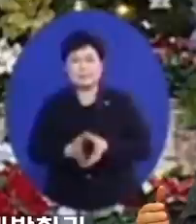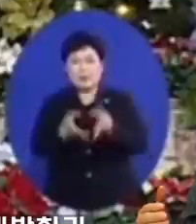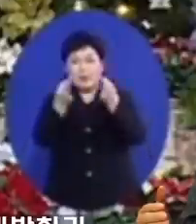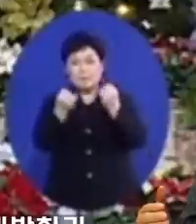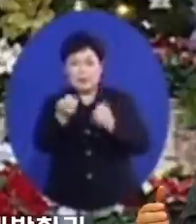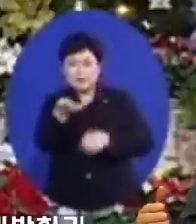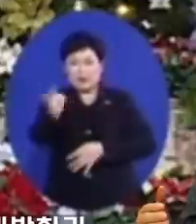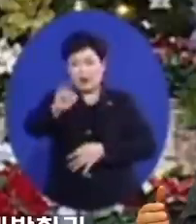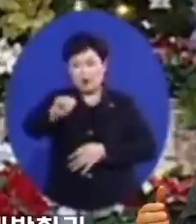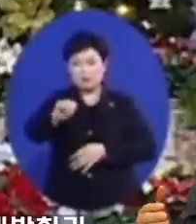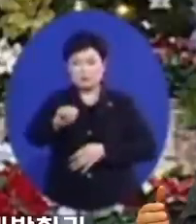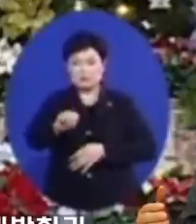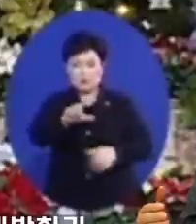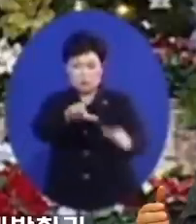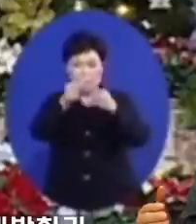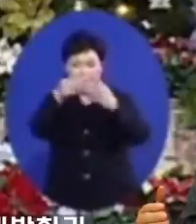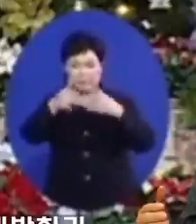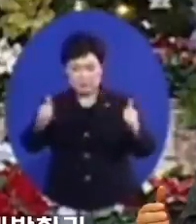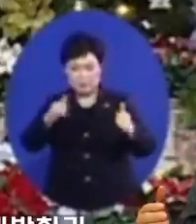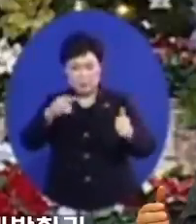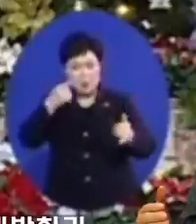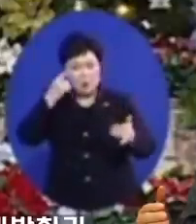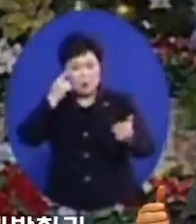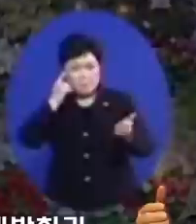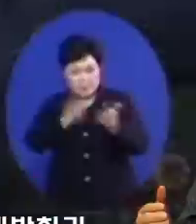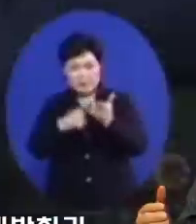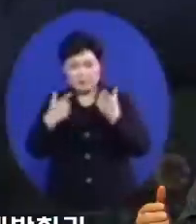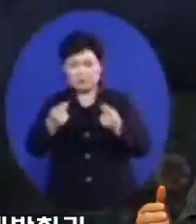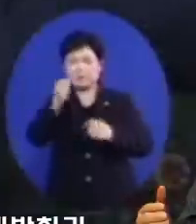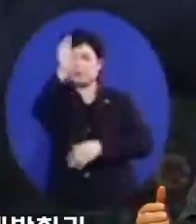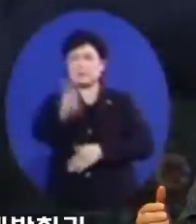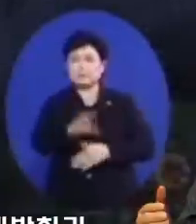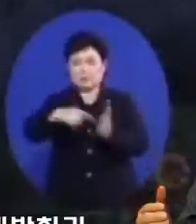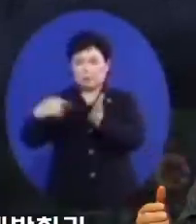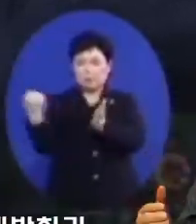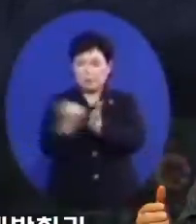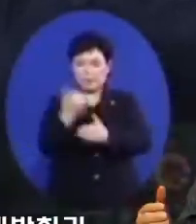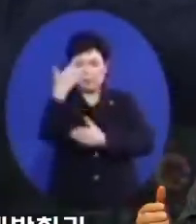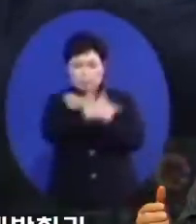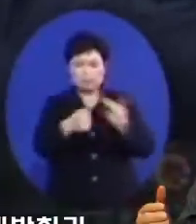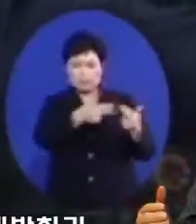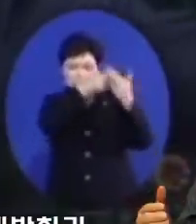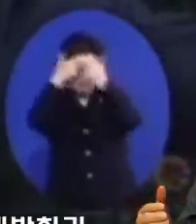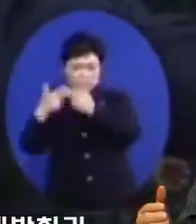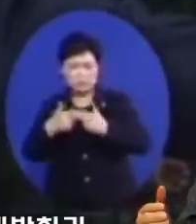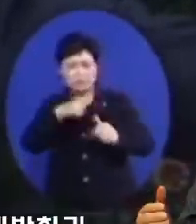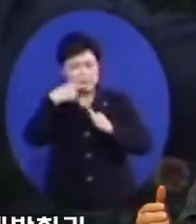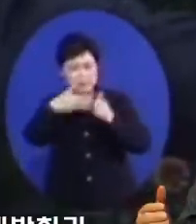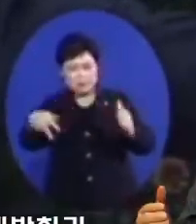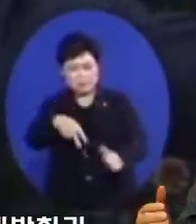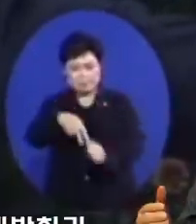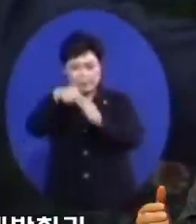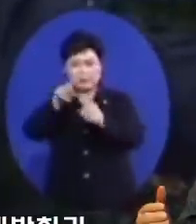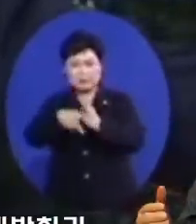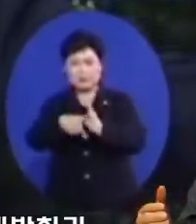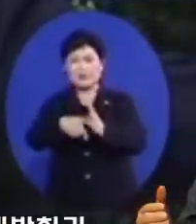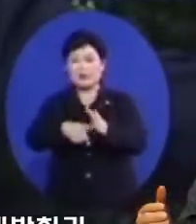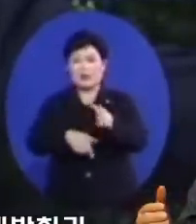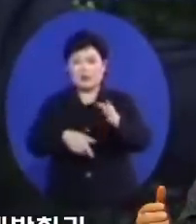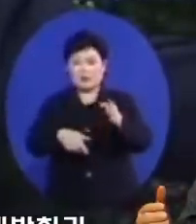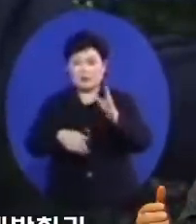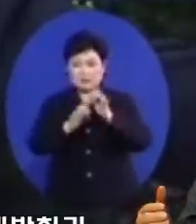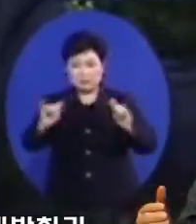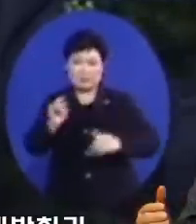수십억의 구원받은 사람을 보셨습니다. 십자가에 못 박여 몸짓고 피 흘려 매달려 있을 때 사람들은 한 사람